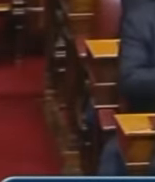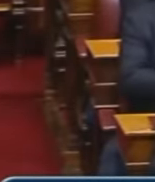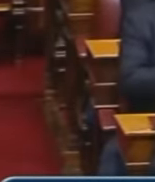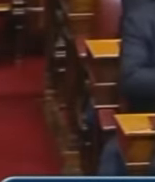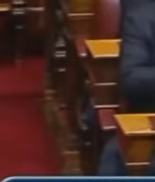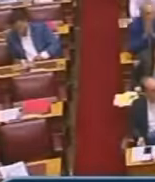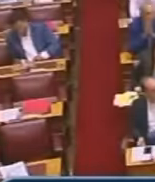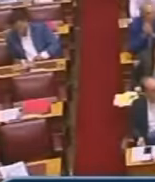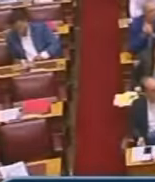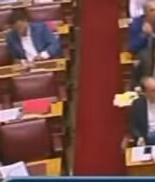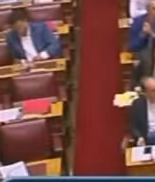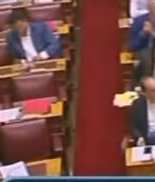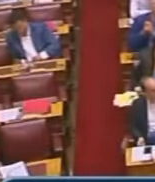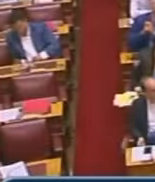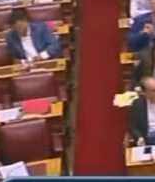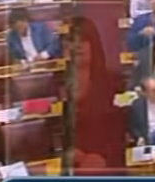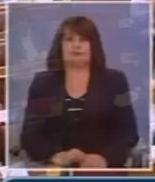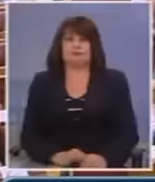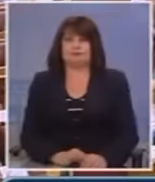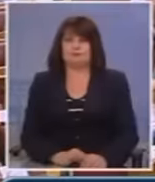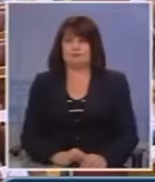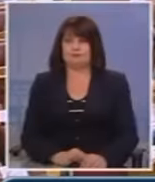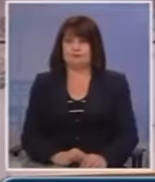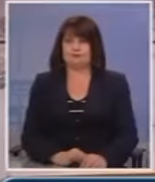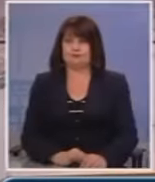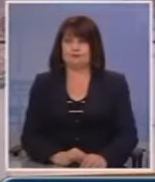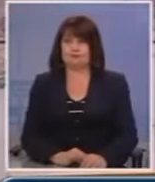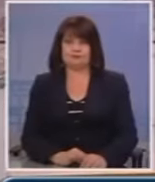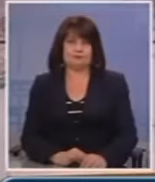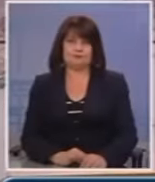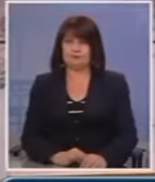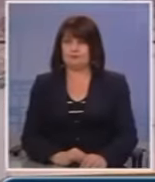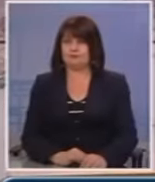Λόγο έχει η Πρόεδρος της Βουλής, κυρία Ζωή Κωνσταντοπούλου.